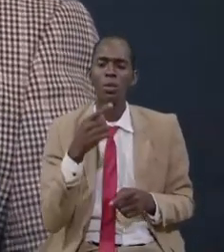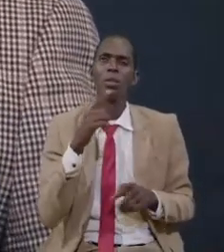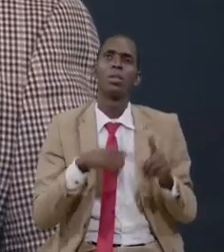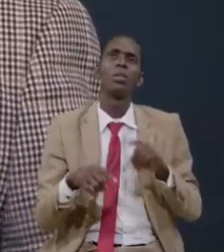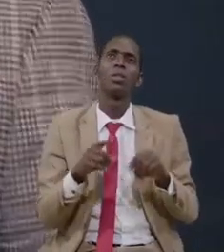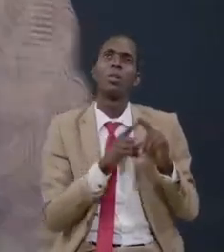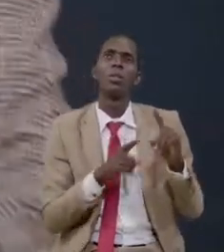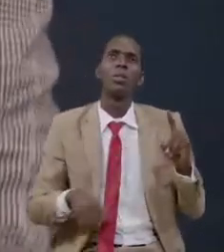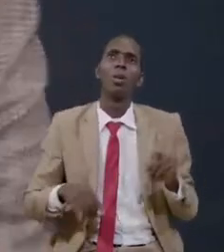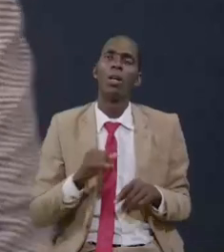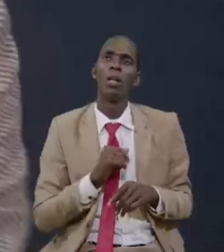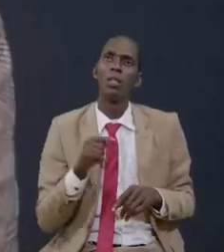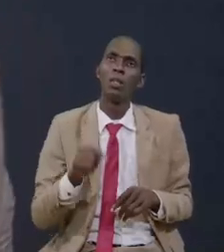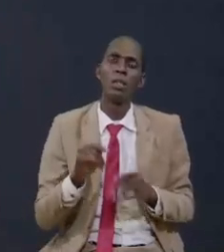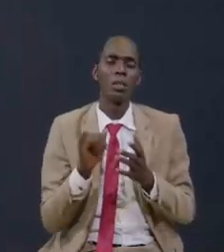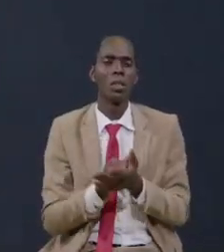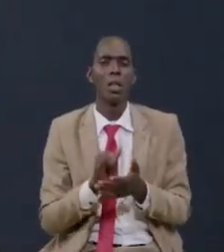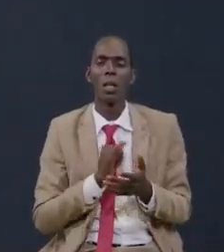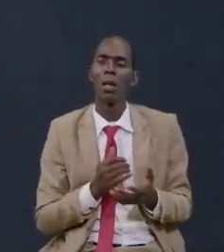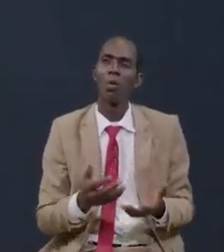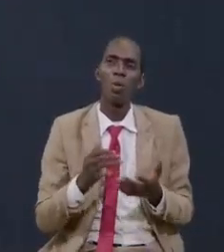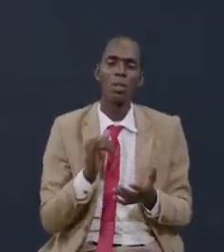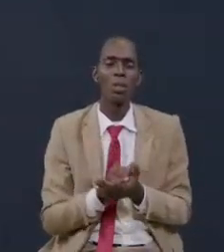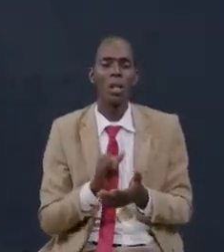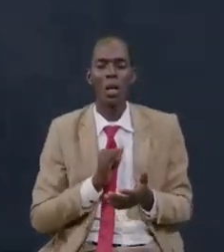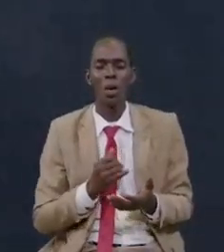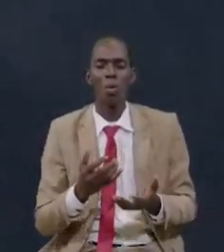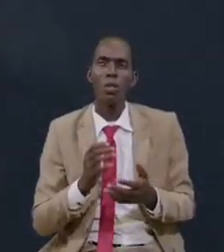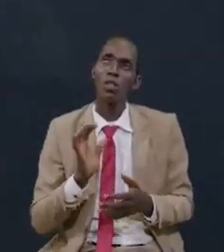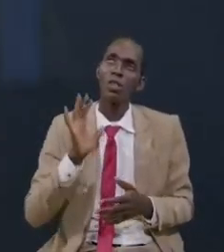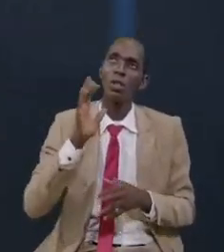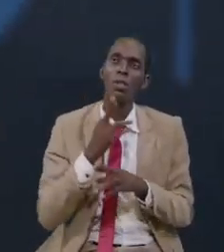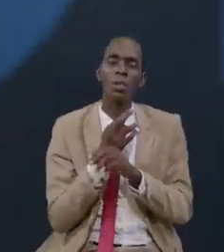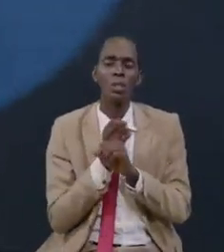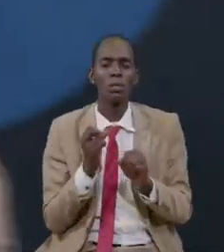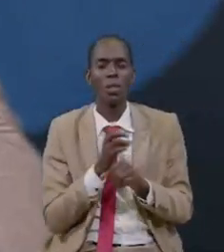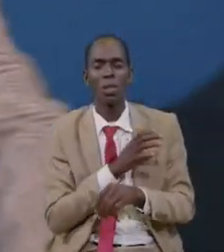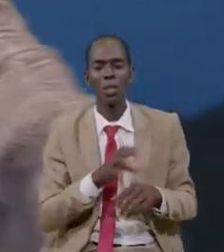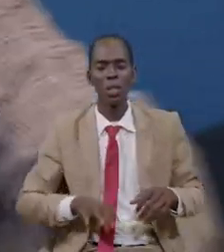Seigneur, j'ai besoin de ça. Je veux ta rédemption.